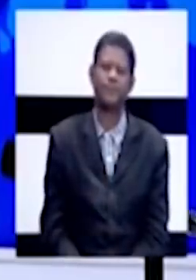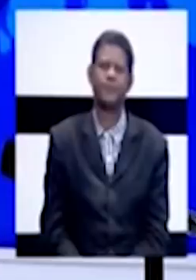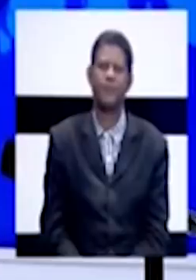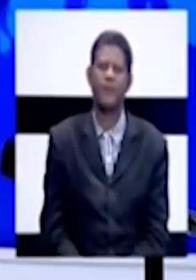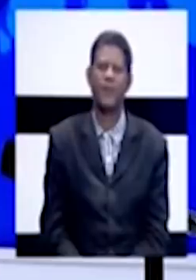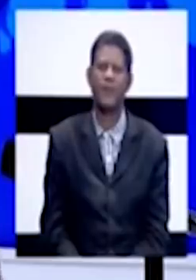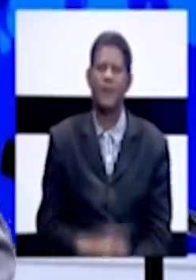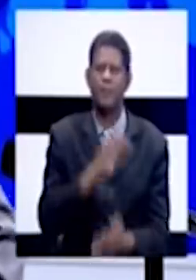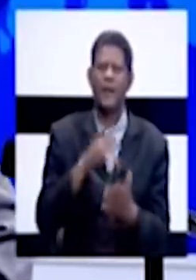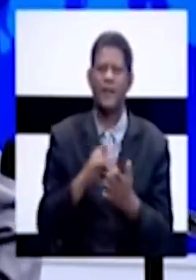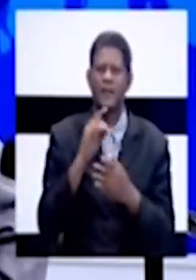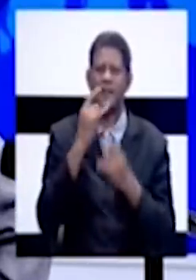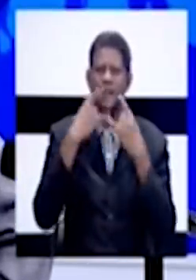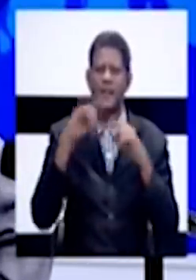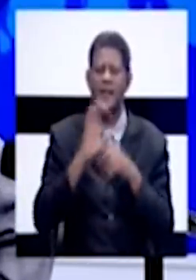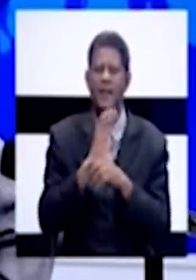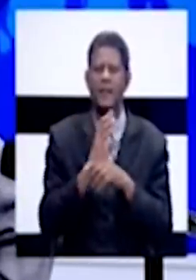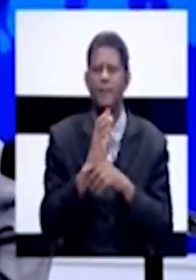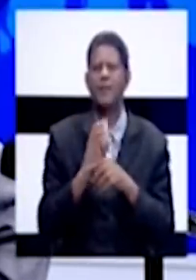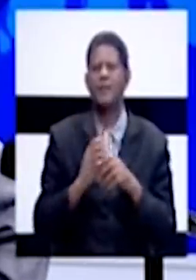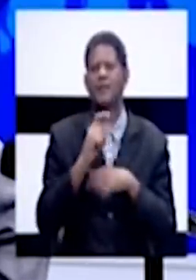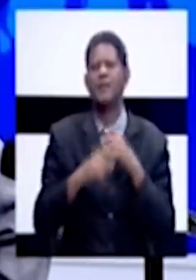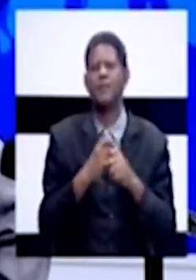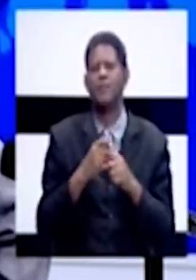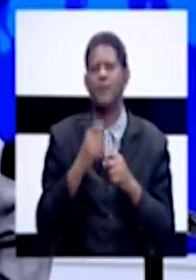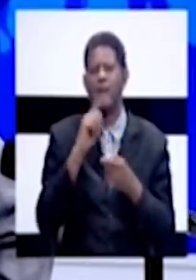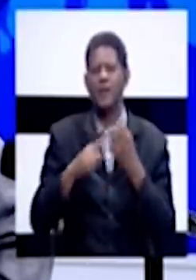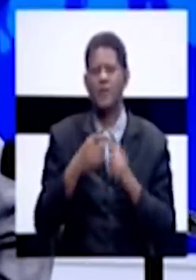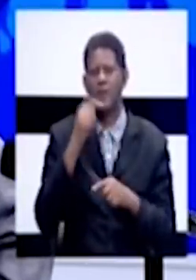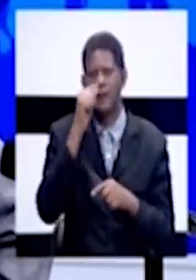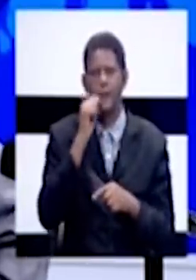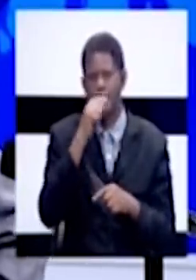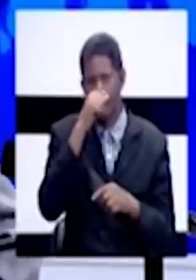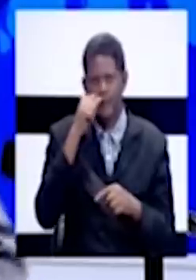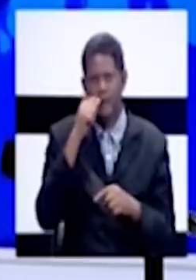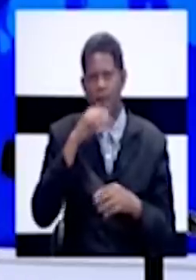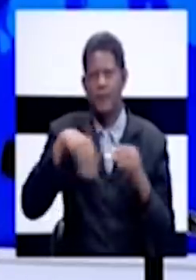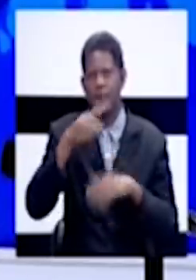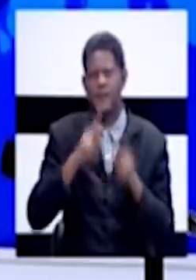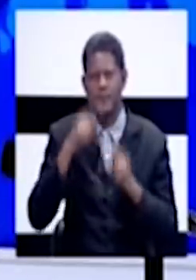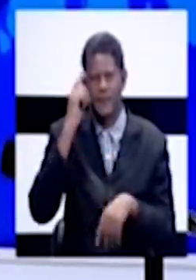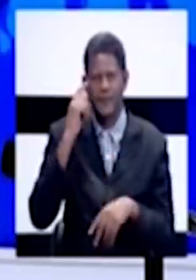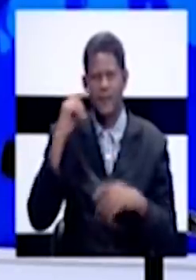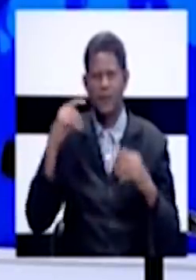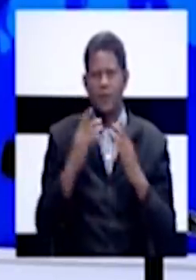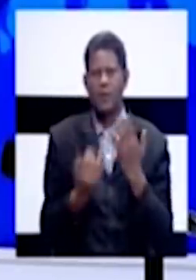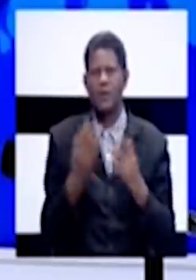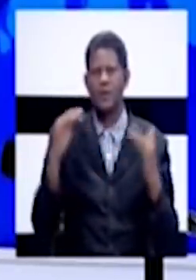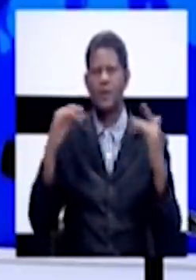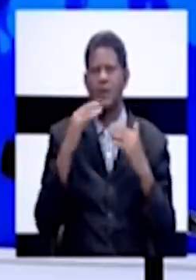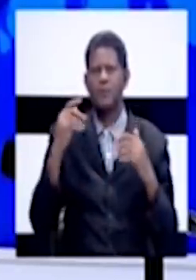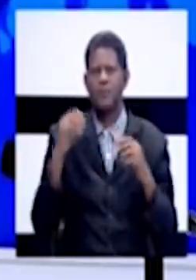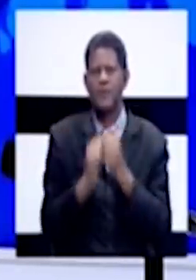مع أخنات زين علم بفاش تقول جلا أبيين مشارختو إسياسن أبل الهزب تقراي تولي عزلو كنات مسنات زير